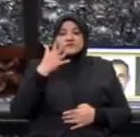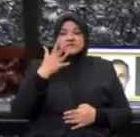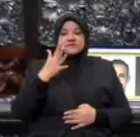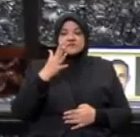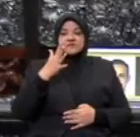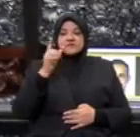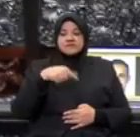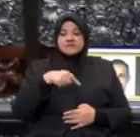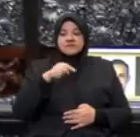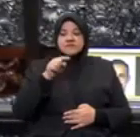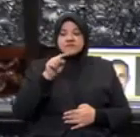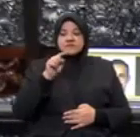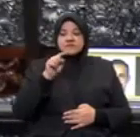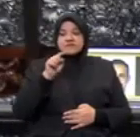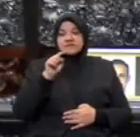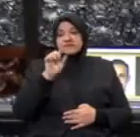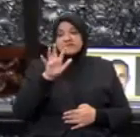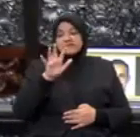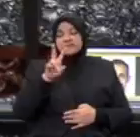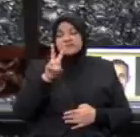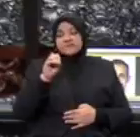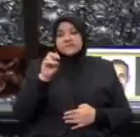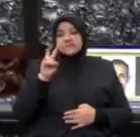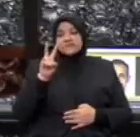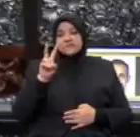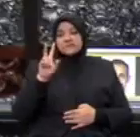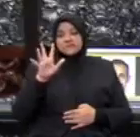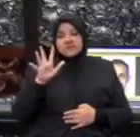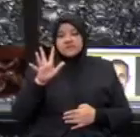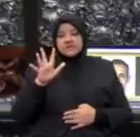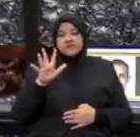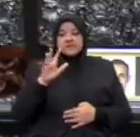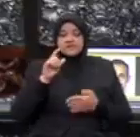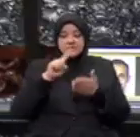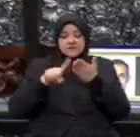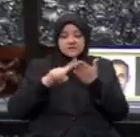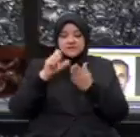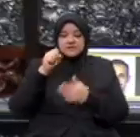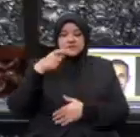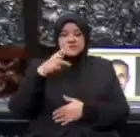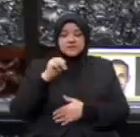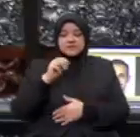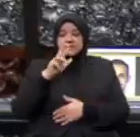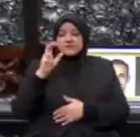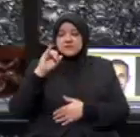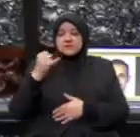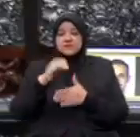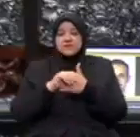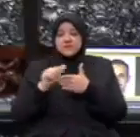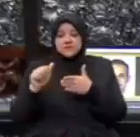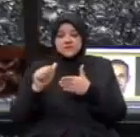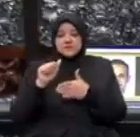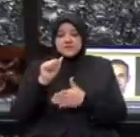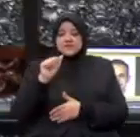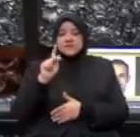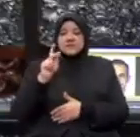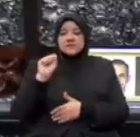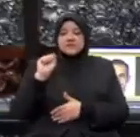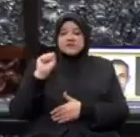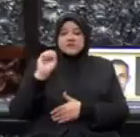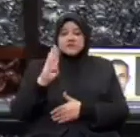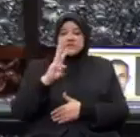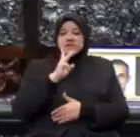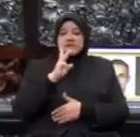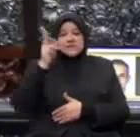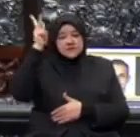15 Mei 2024 misalnya ada siasatan SPRM RM300 juta AKSB Air Kelantan